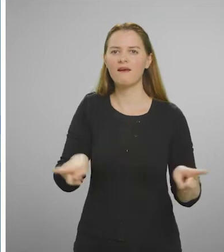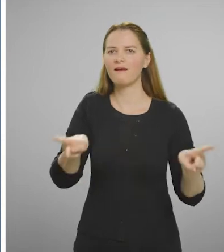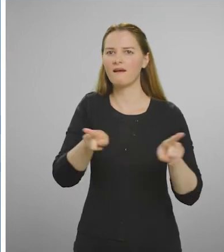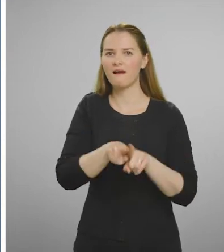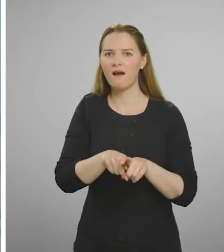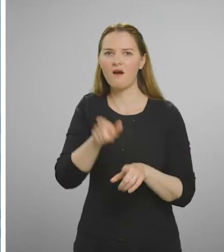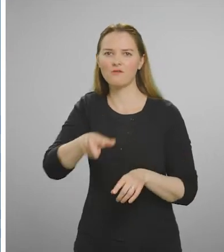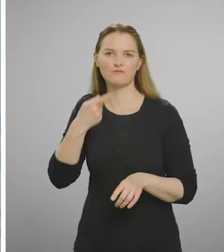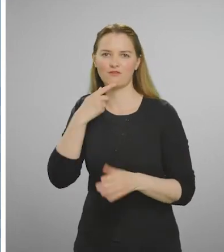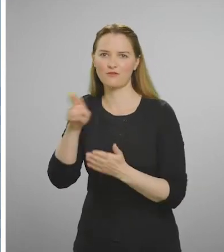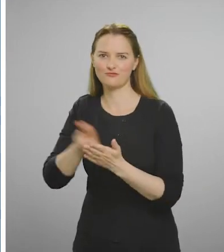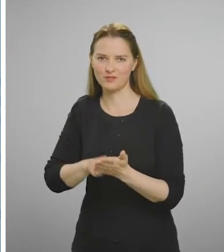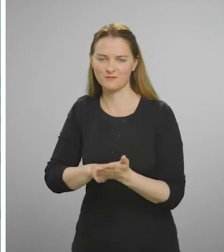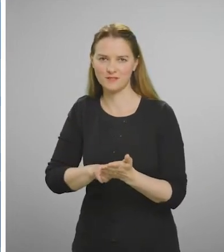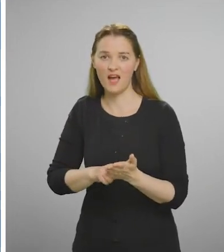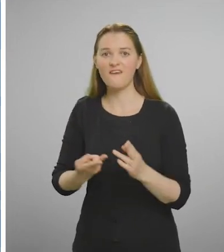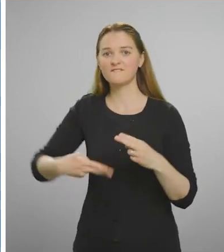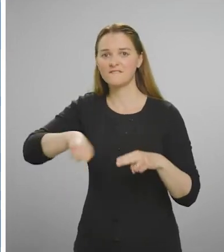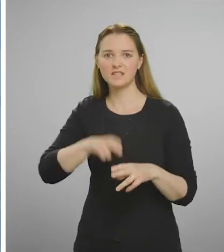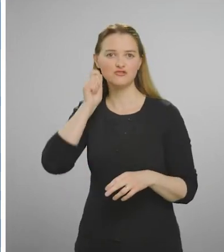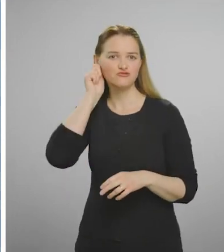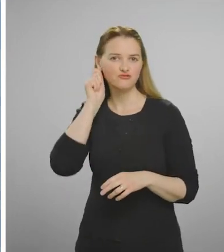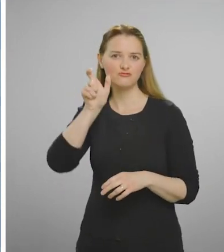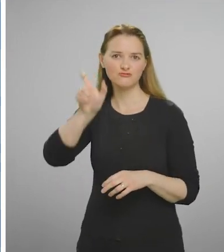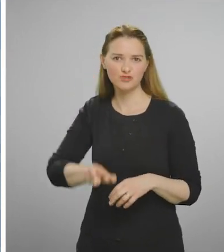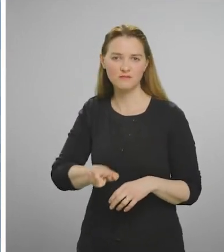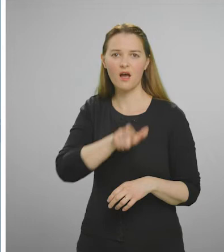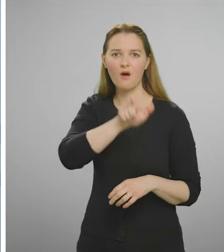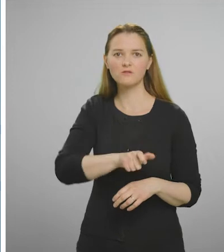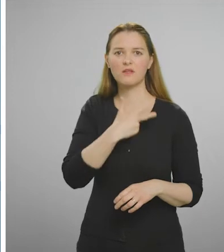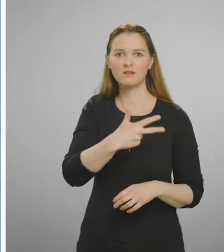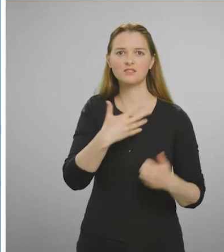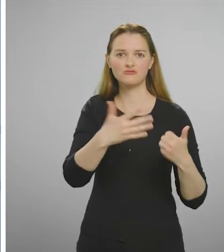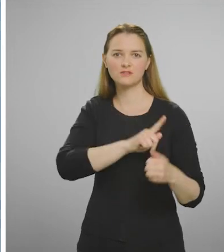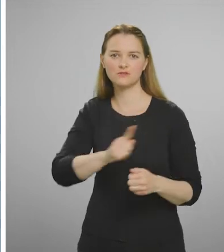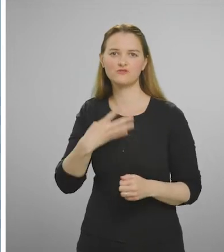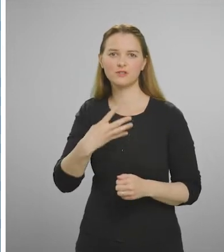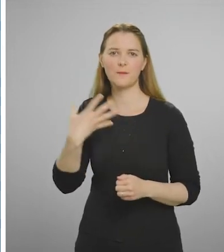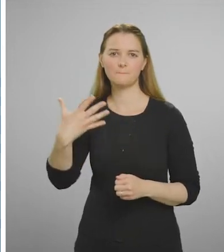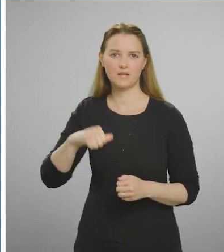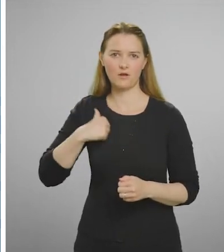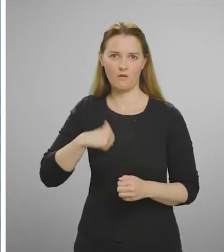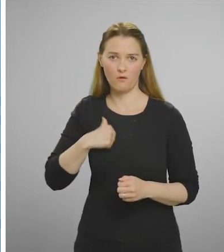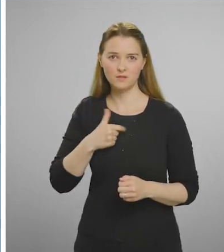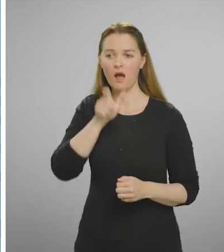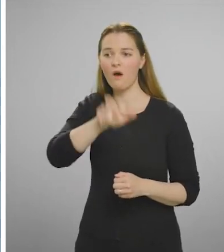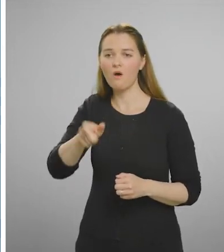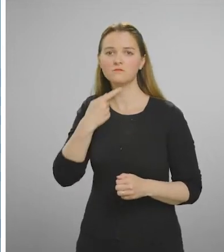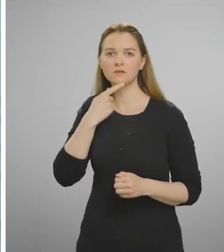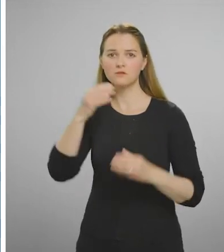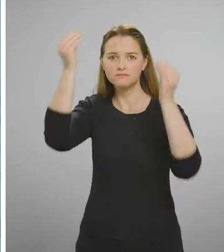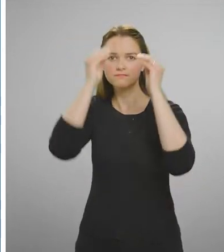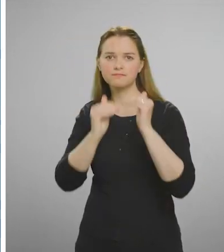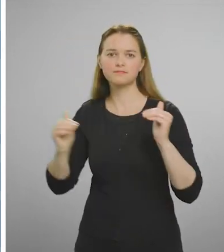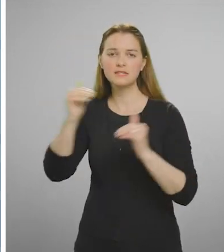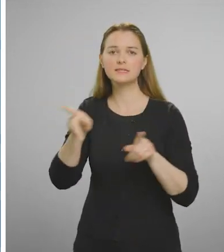strukturi čitatelja. Među kupcima ima više žena, osoba u dobi od 36 do 45 godina, visoko